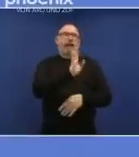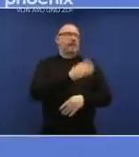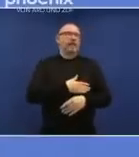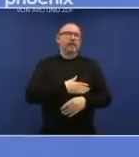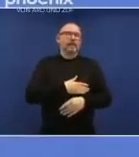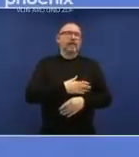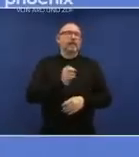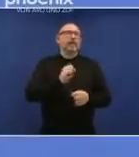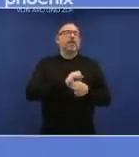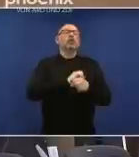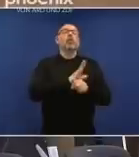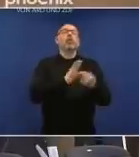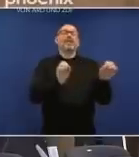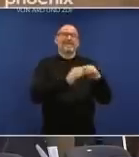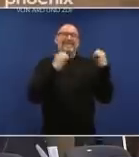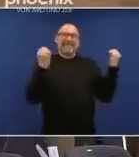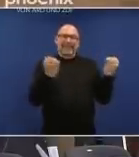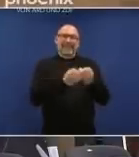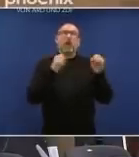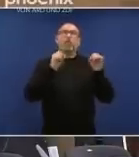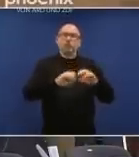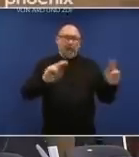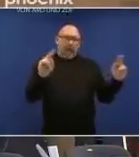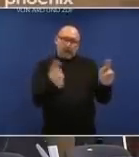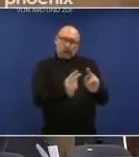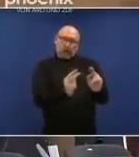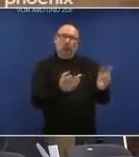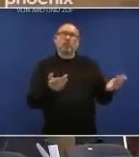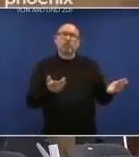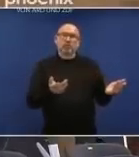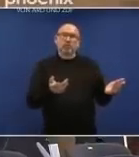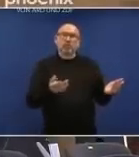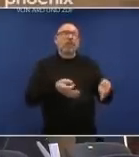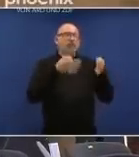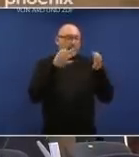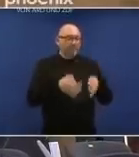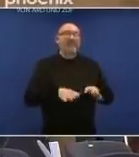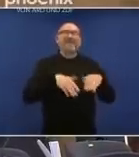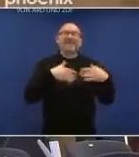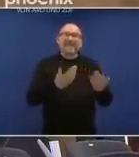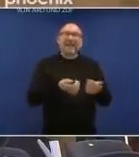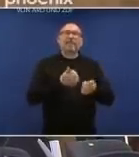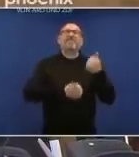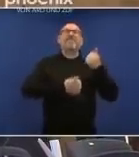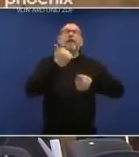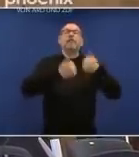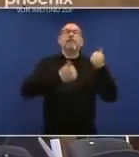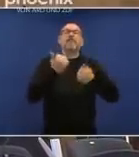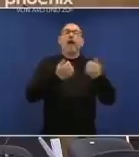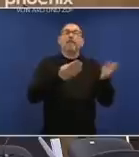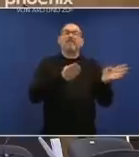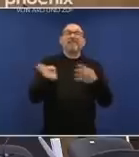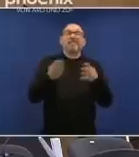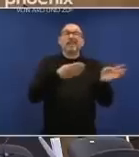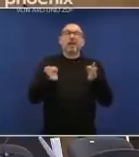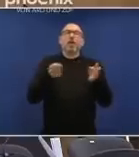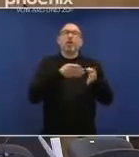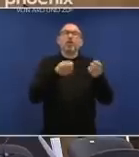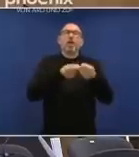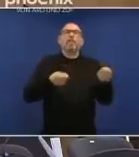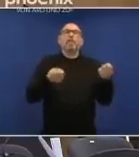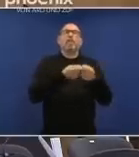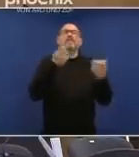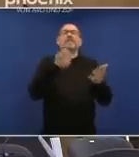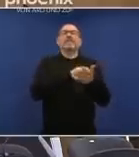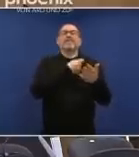die Corona-Situation, durch mögliche Einschränkungen, eine Wettbewerbsverzerrung im Bundestagswahlkampf möglich ist und was